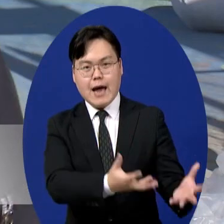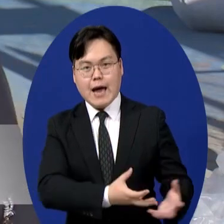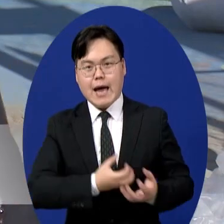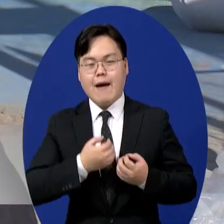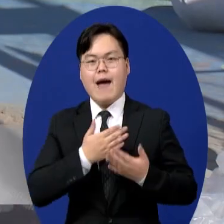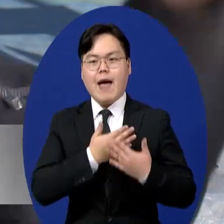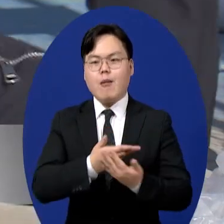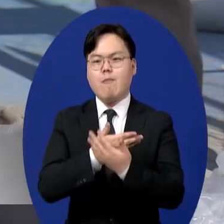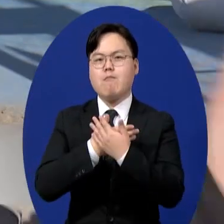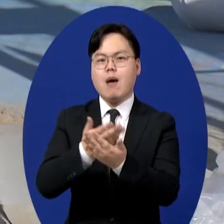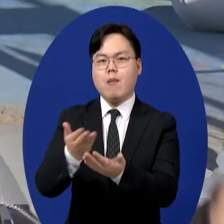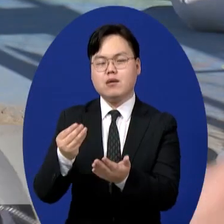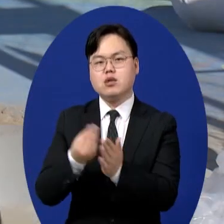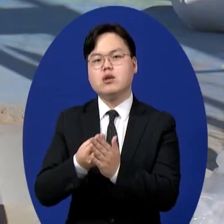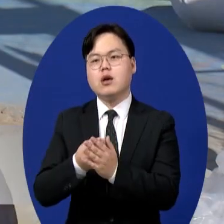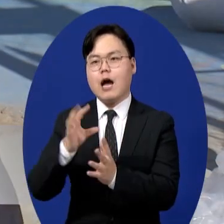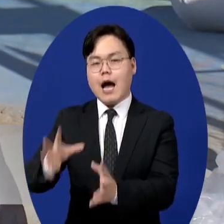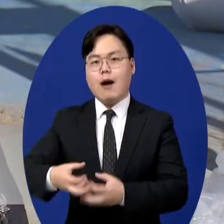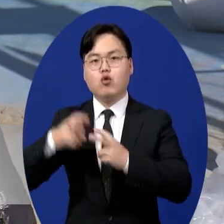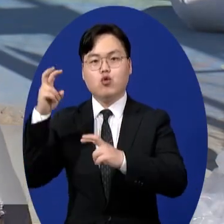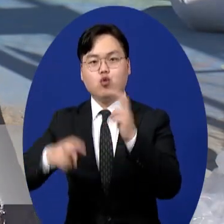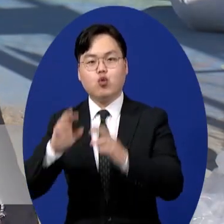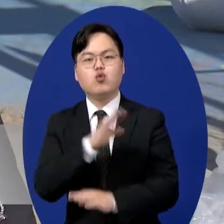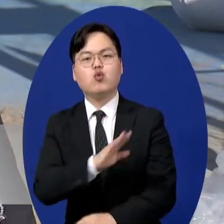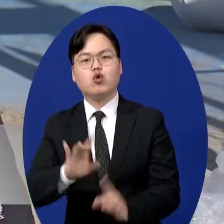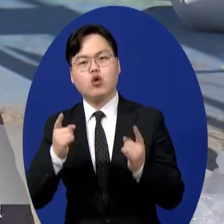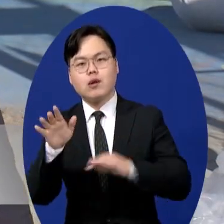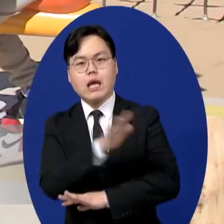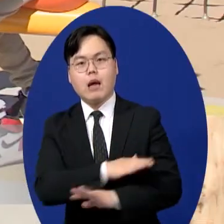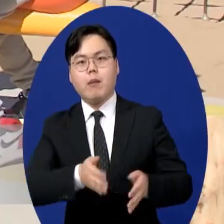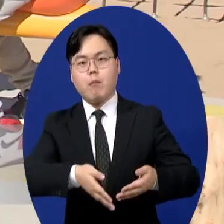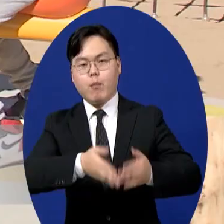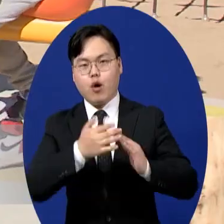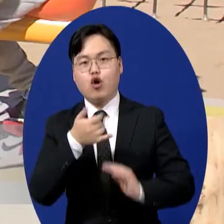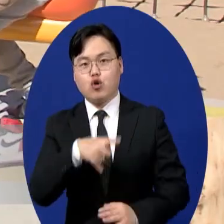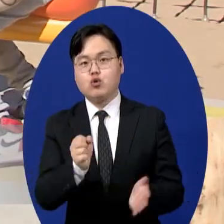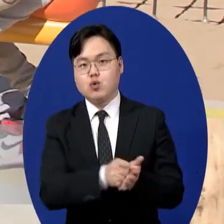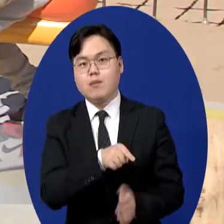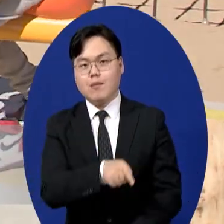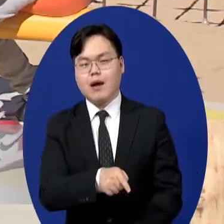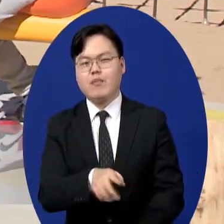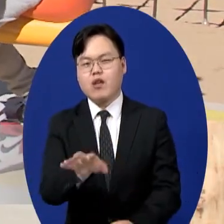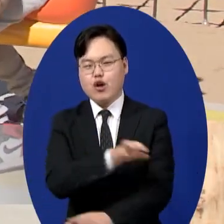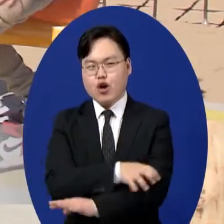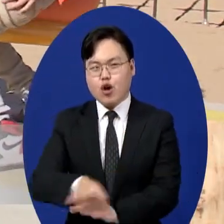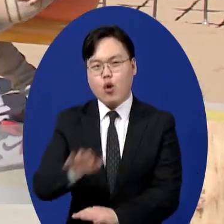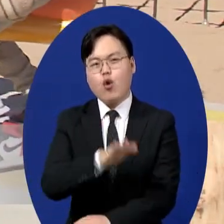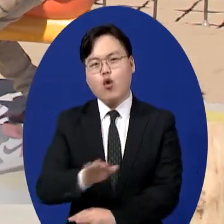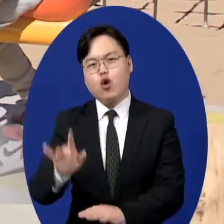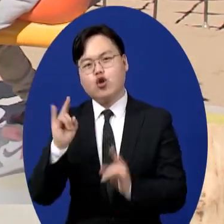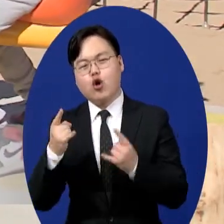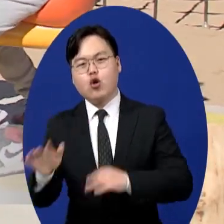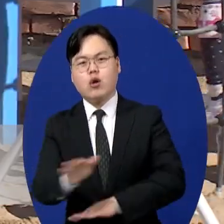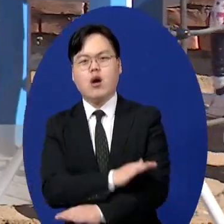одоо хандвал одоо энэ яг хүүхдийн тоглоомын талбай босход ингээд сайн үйлсд оролцож байгаа юм аа. Гэр ороолыг хүүхдэд тоглох тоглоомын